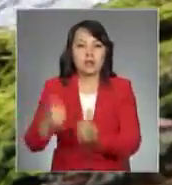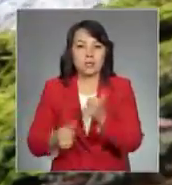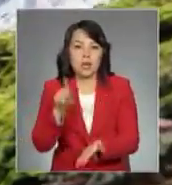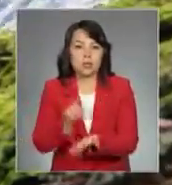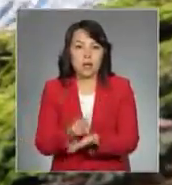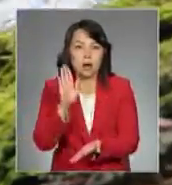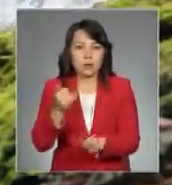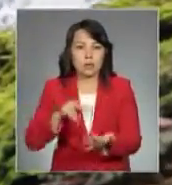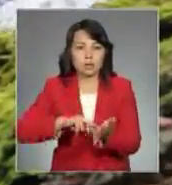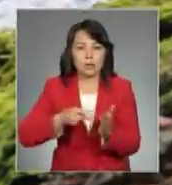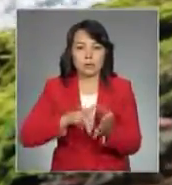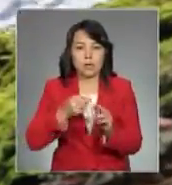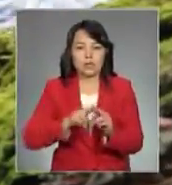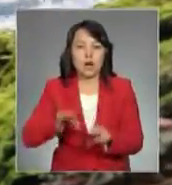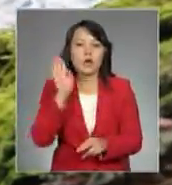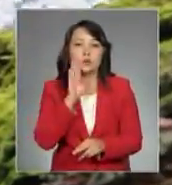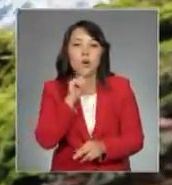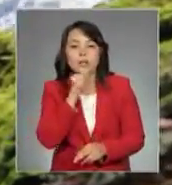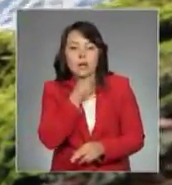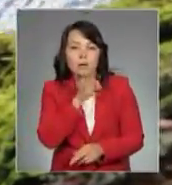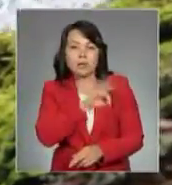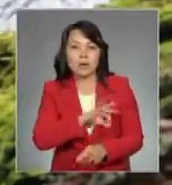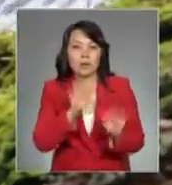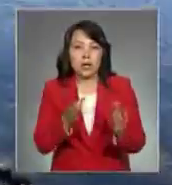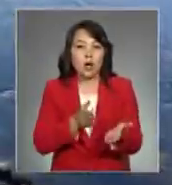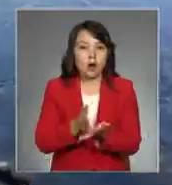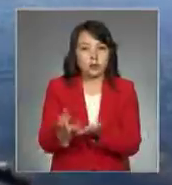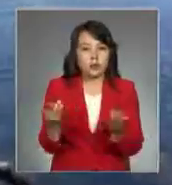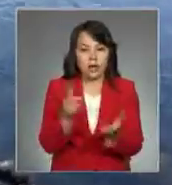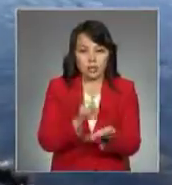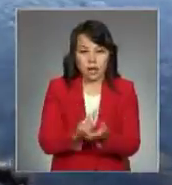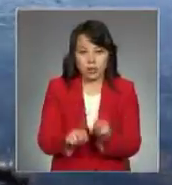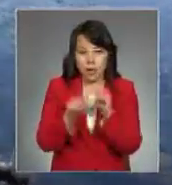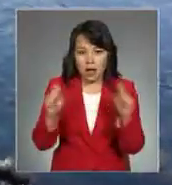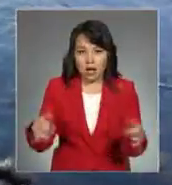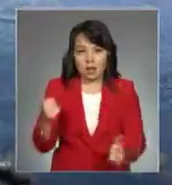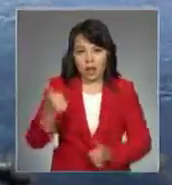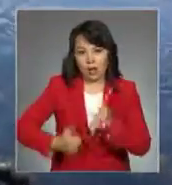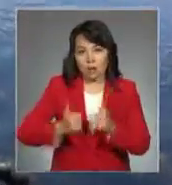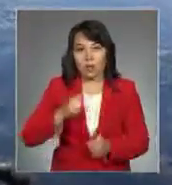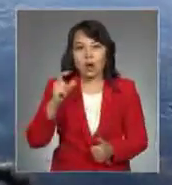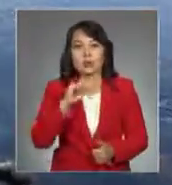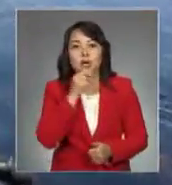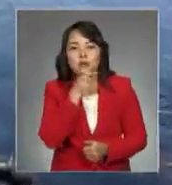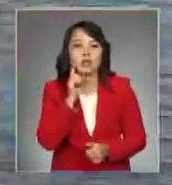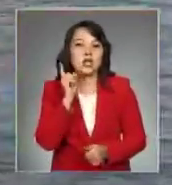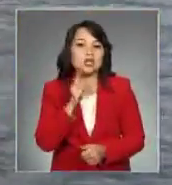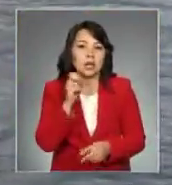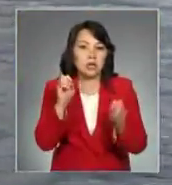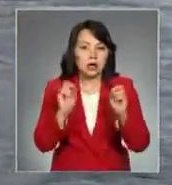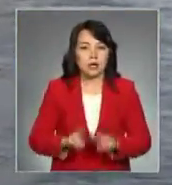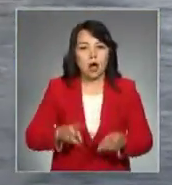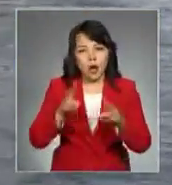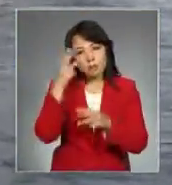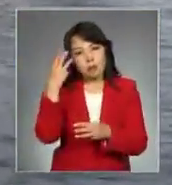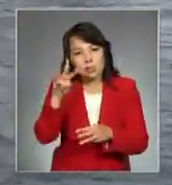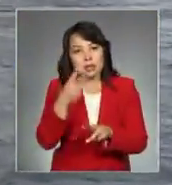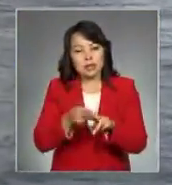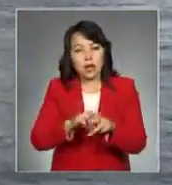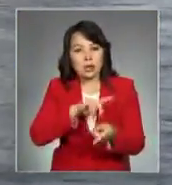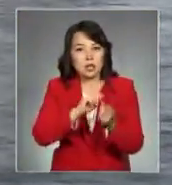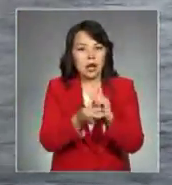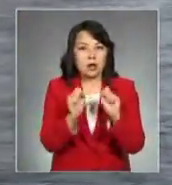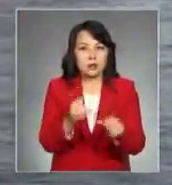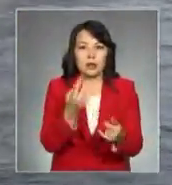бастысы жоба суды үнемдеу мен оны тиімді қолдануға бағытталуы тиіс. Бұл байқау еліміздегі жасыл экономика моделіне көшу шараларына серпін